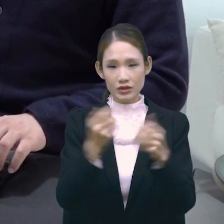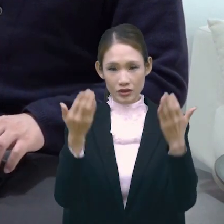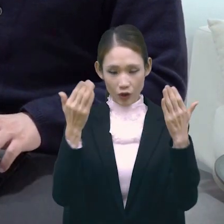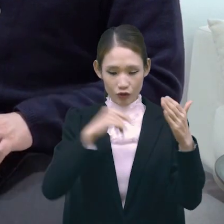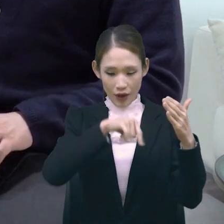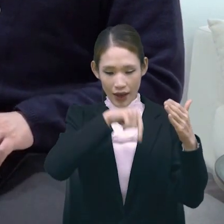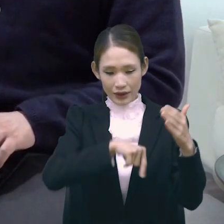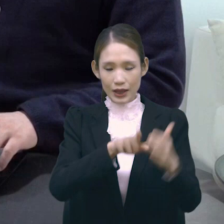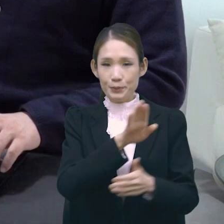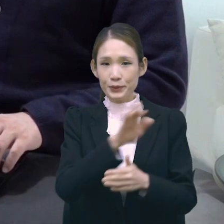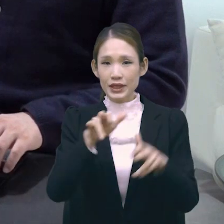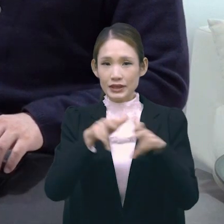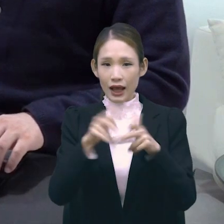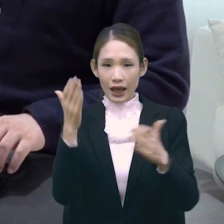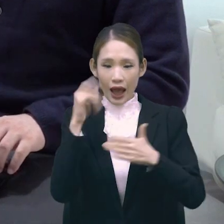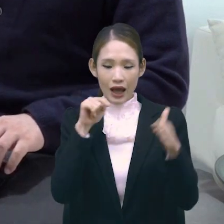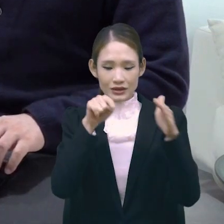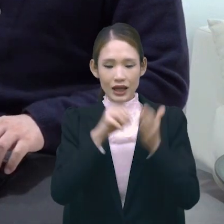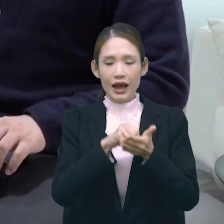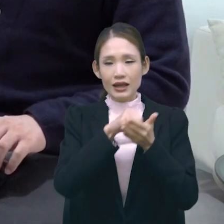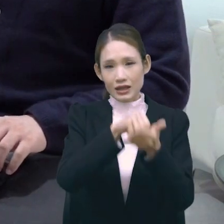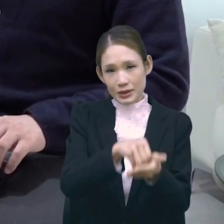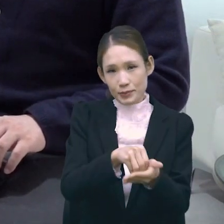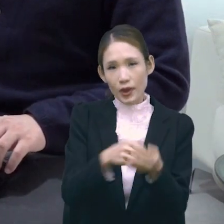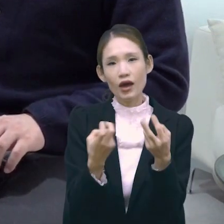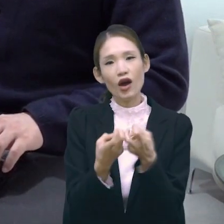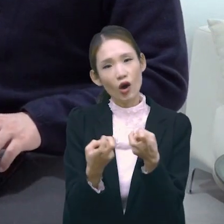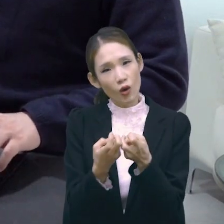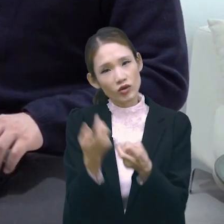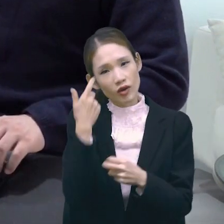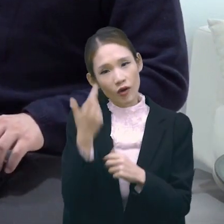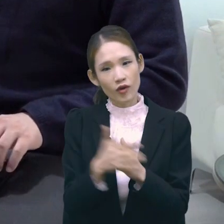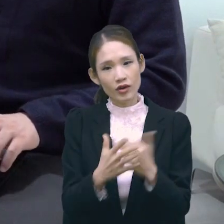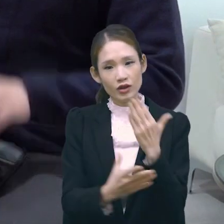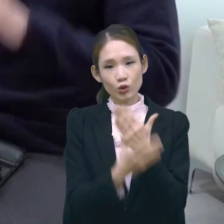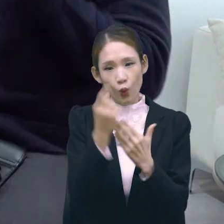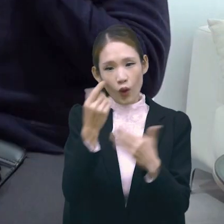우리 특수학교에 비장애 학생들이 입학을 하면 어떨까라는 생각을 제가